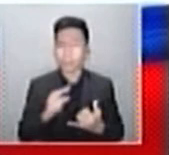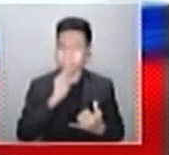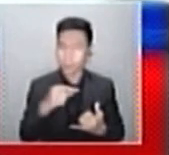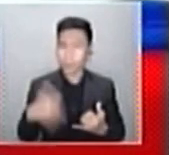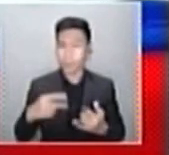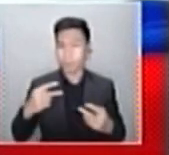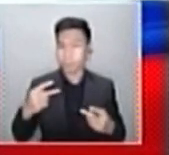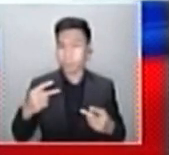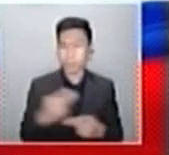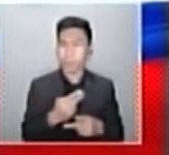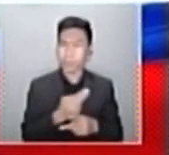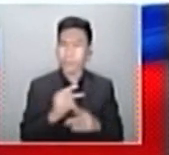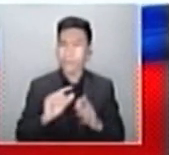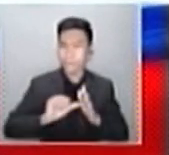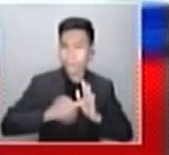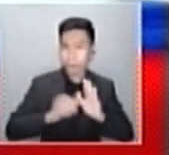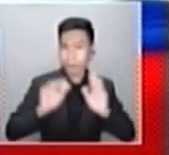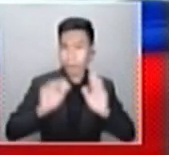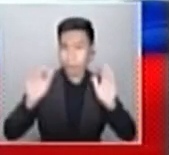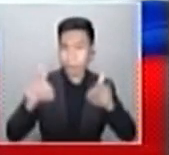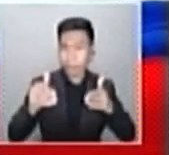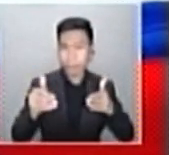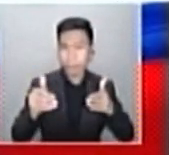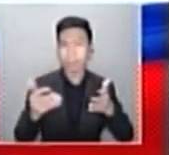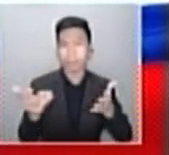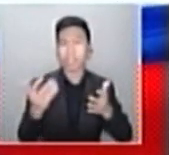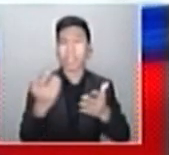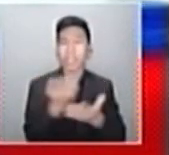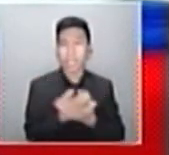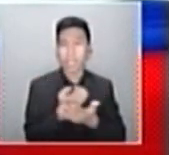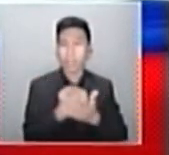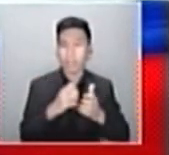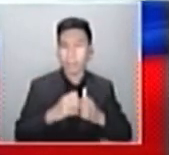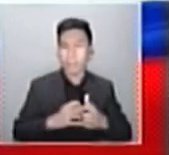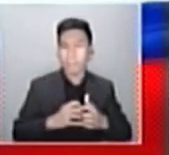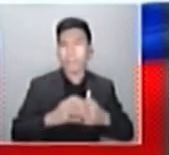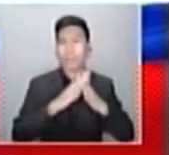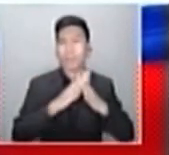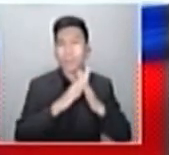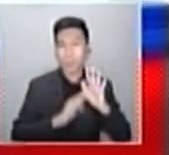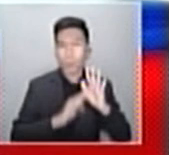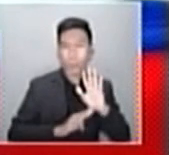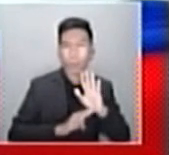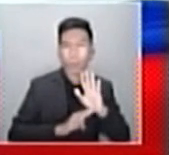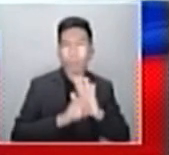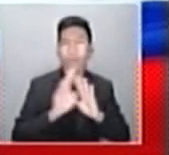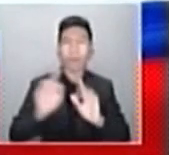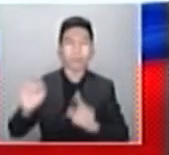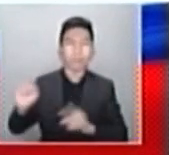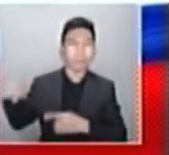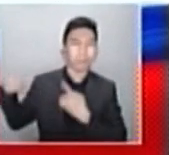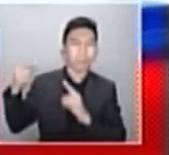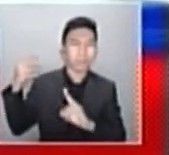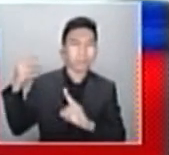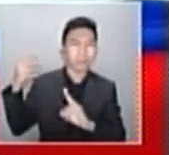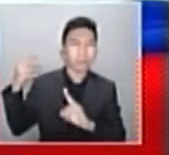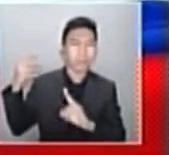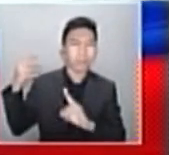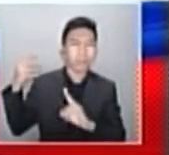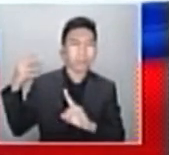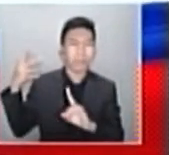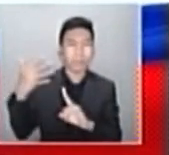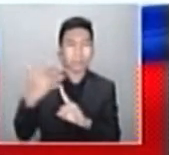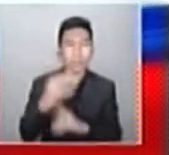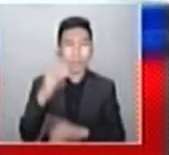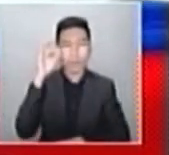ay ang economic recovery. Matagal na pong naghihirap ang mga Pilipino at mas marami pang